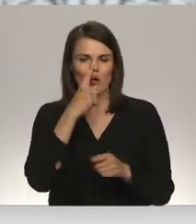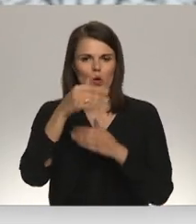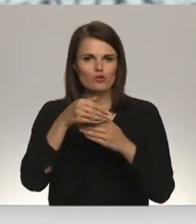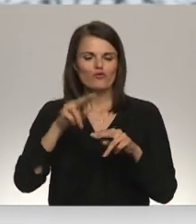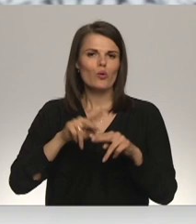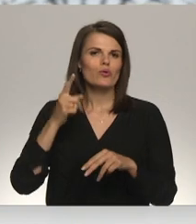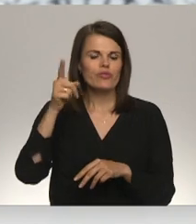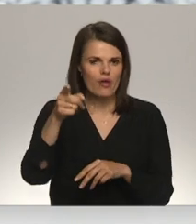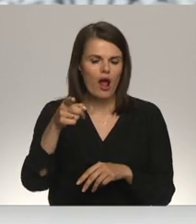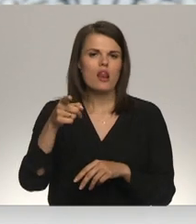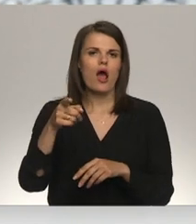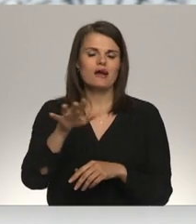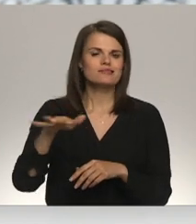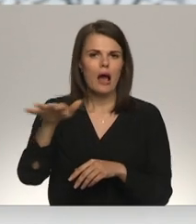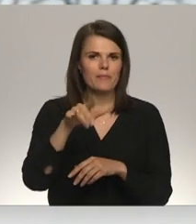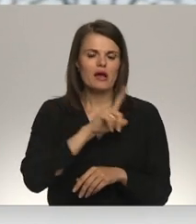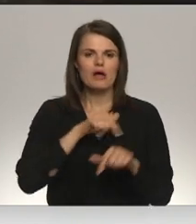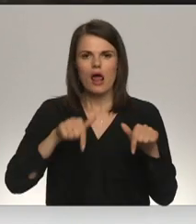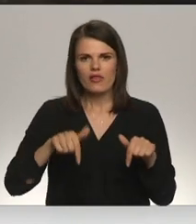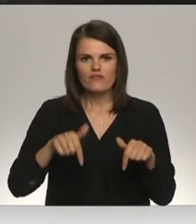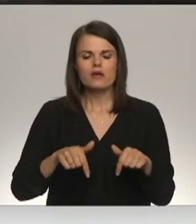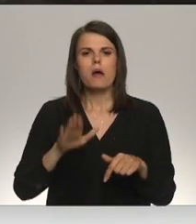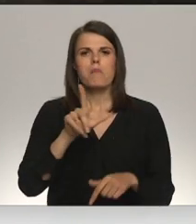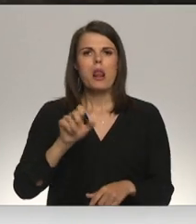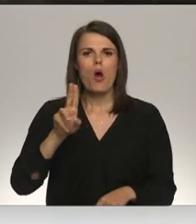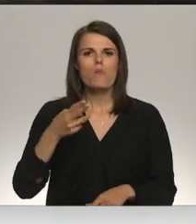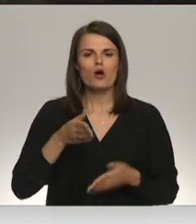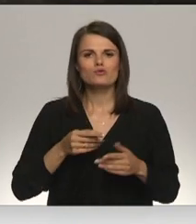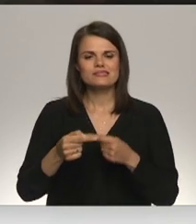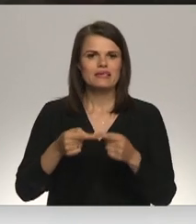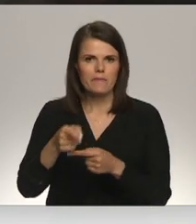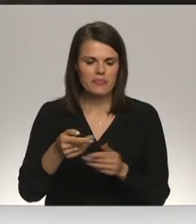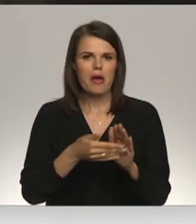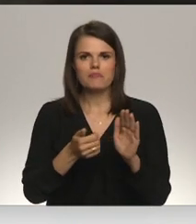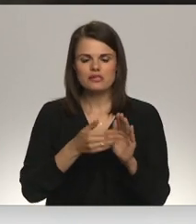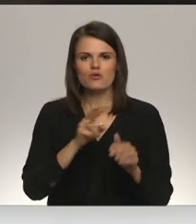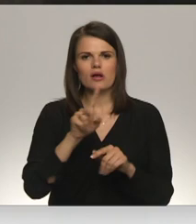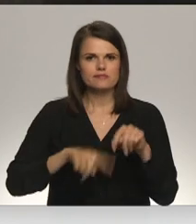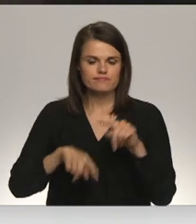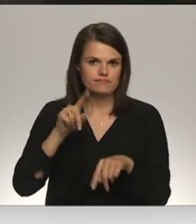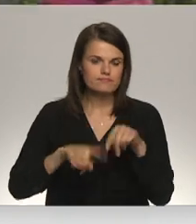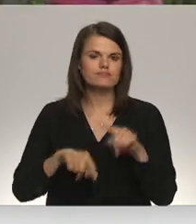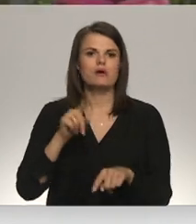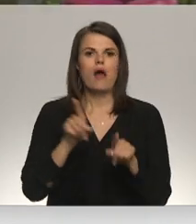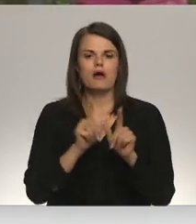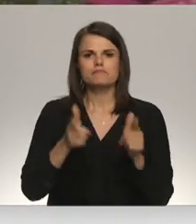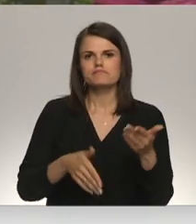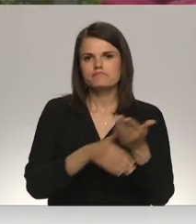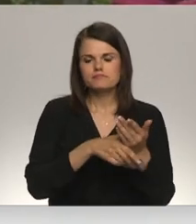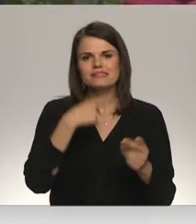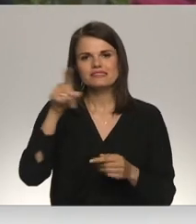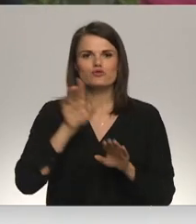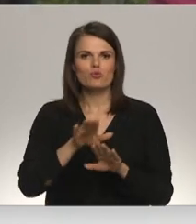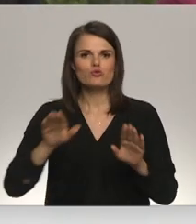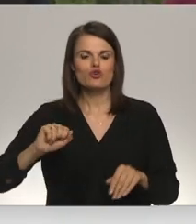un tālākas apkaimes Latvijas. Blaumaņu dzimtai piederīgi atsaucās. Atsaucās citu muzeju